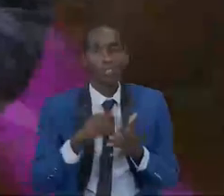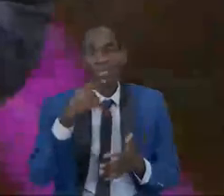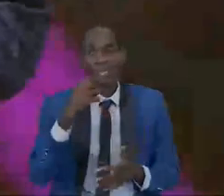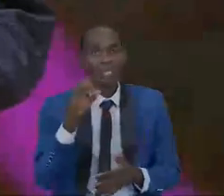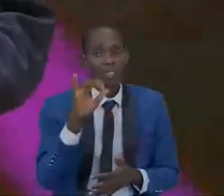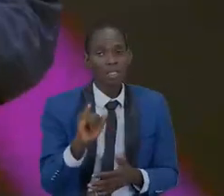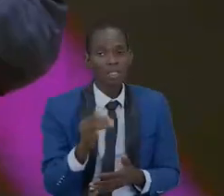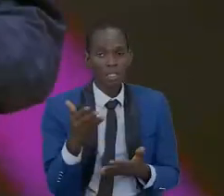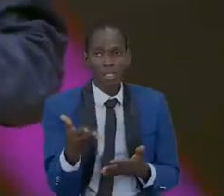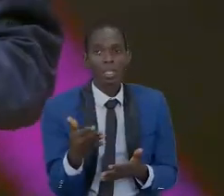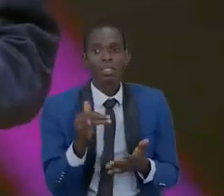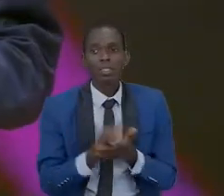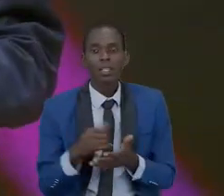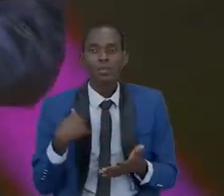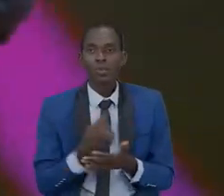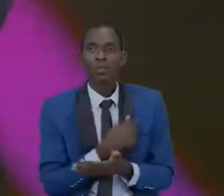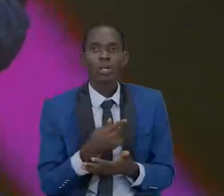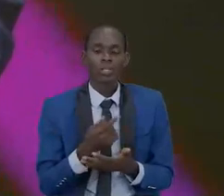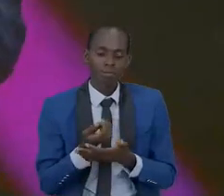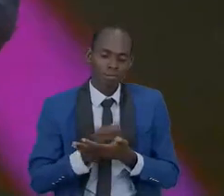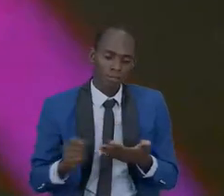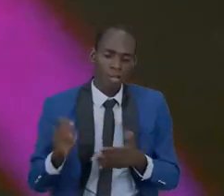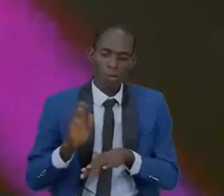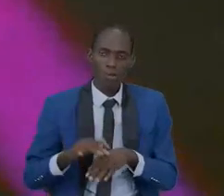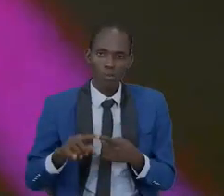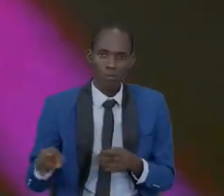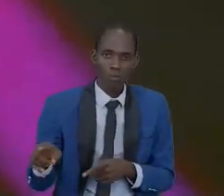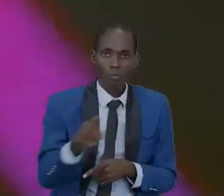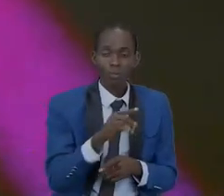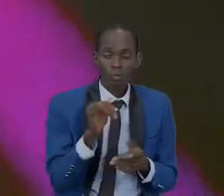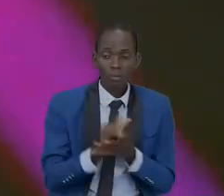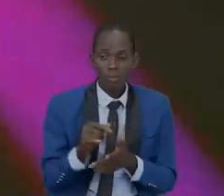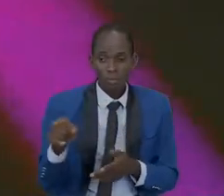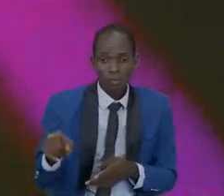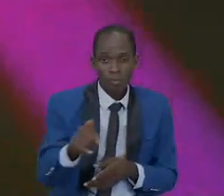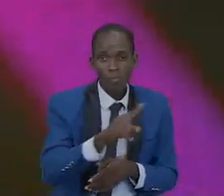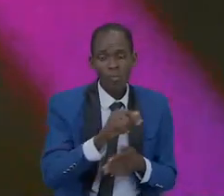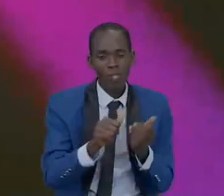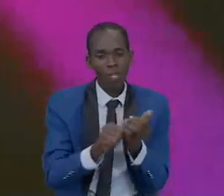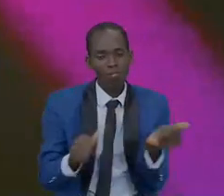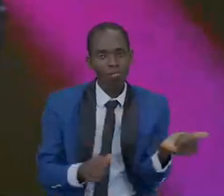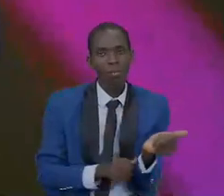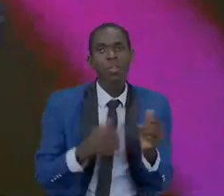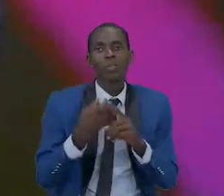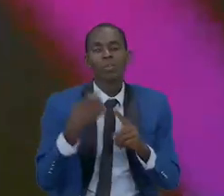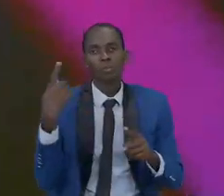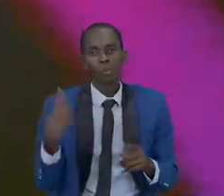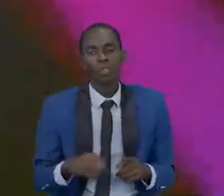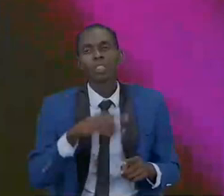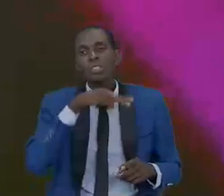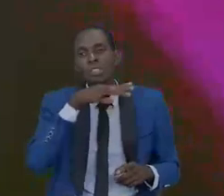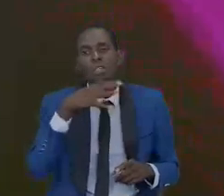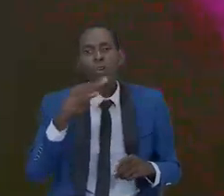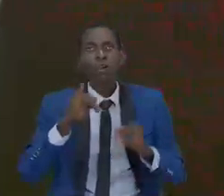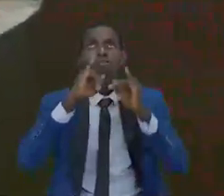mais quand leur écrivent de s'abstenir des souillures des idoles mais